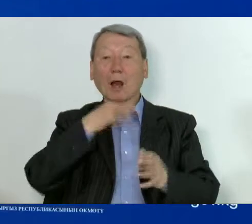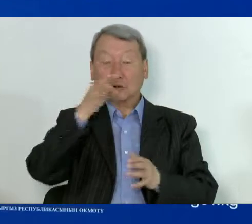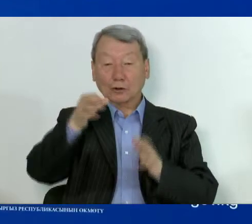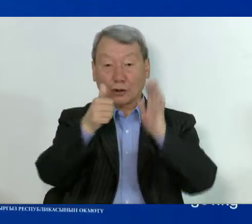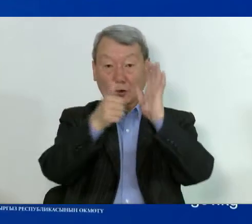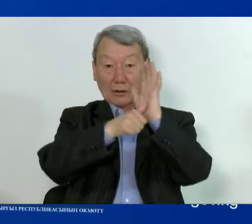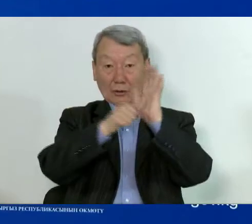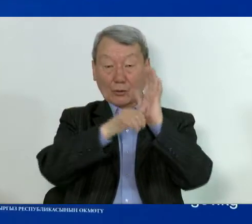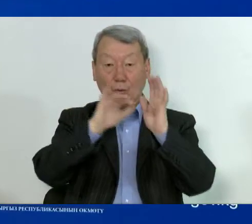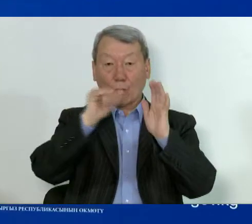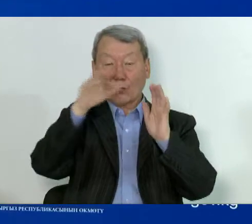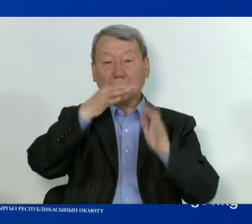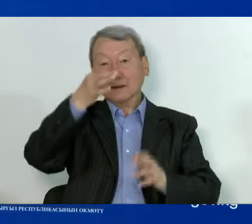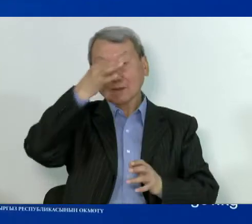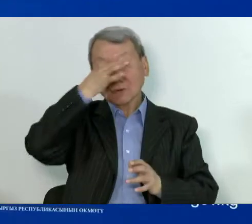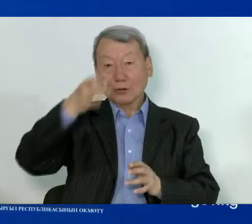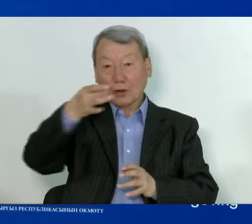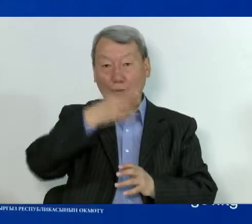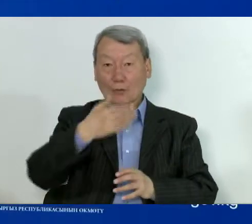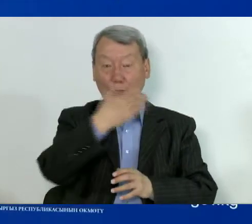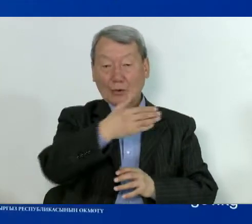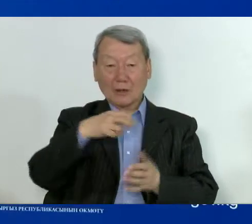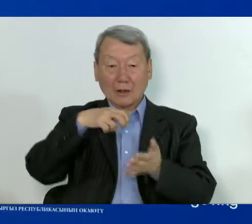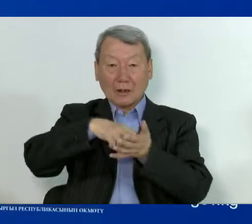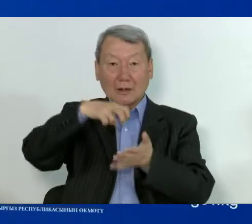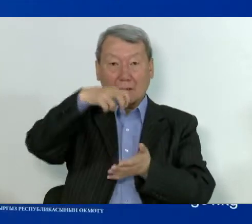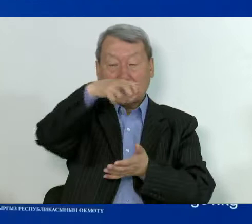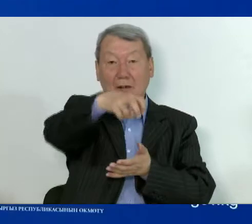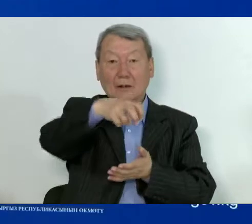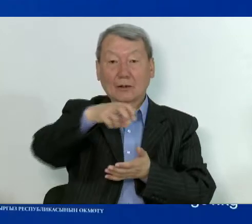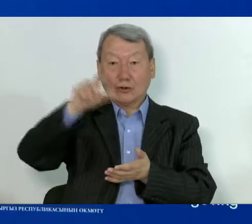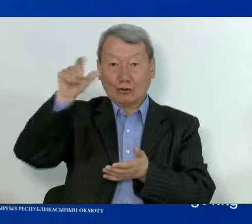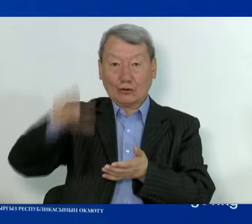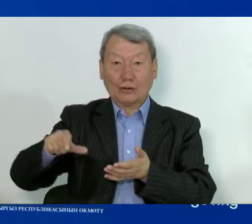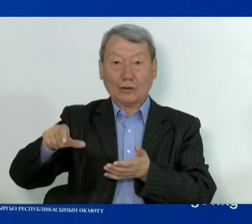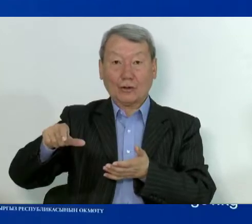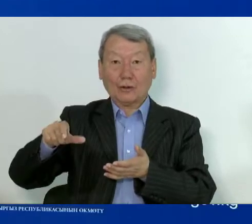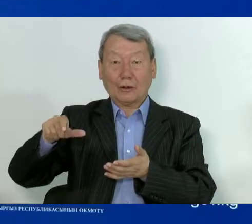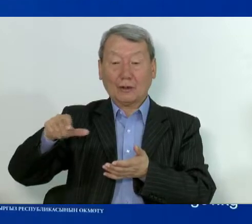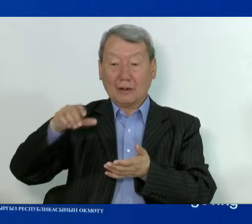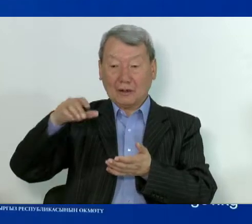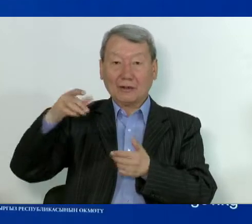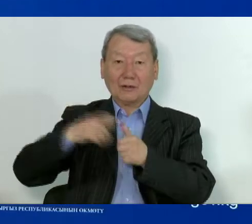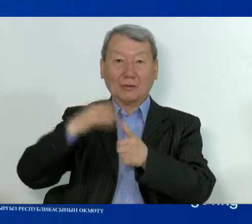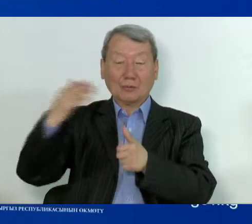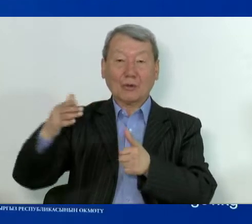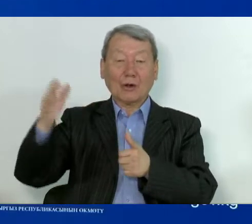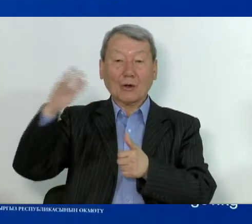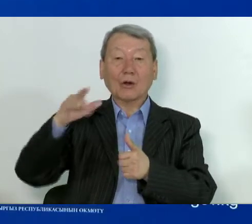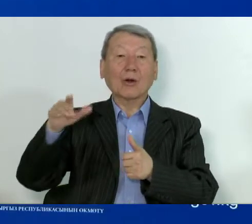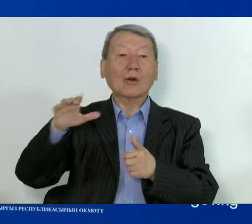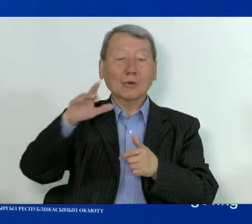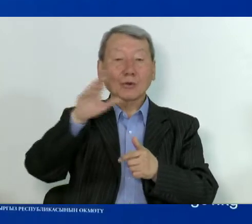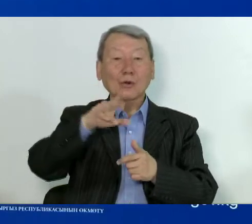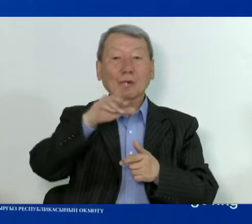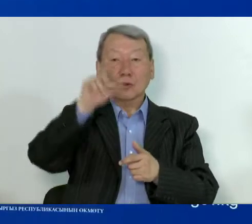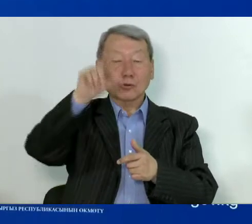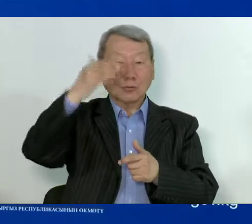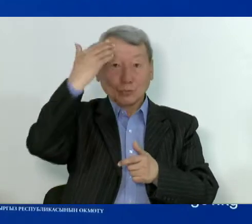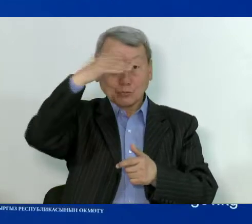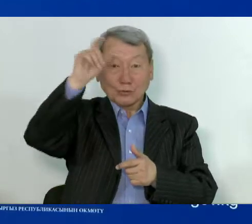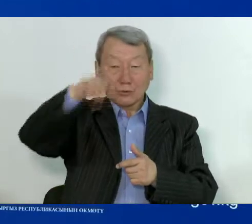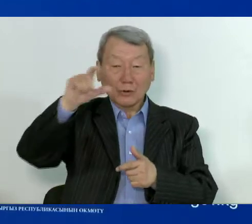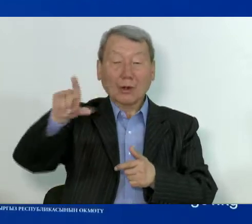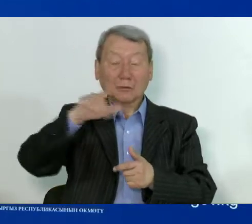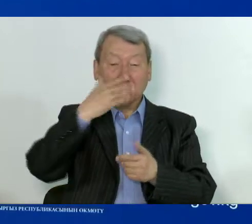в УВД Свердловского района с письменным заявлением обратился гражданин ТБ о принятии мер в отношении неизвестных лиц,